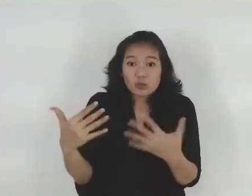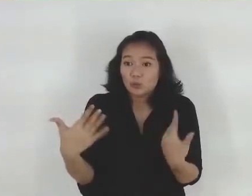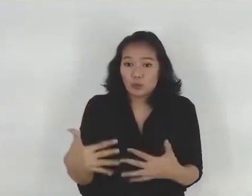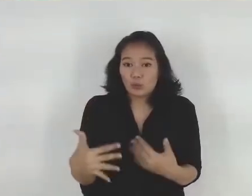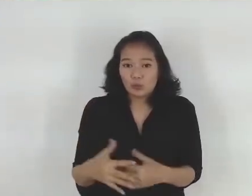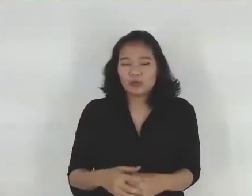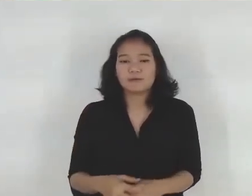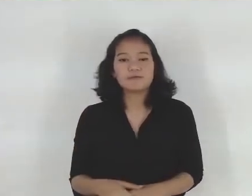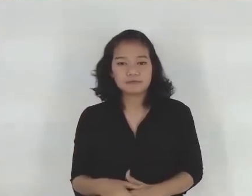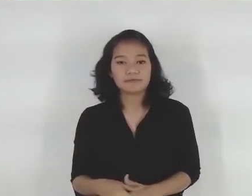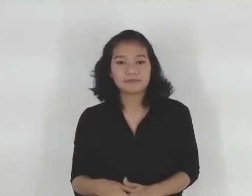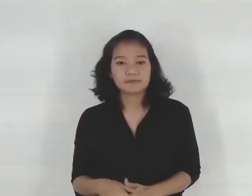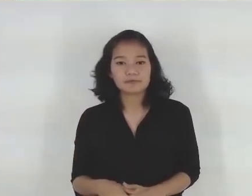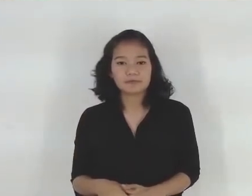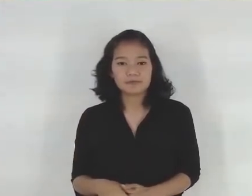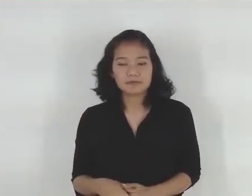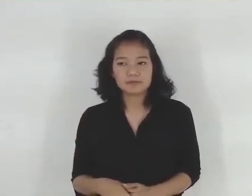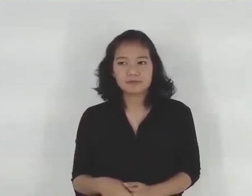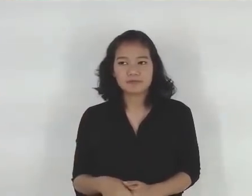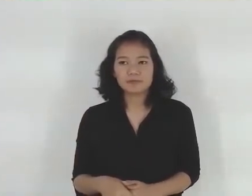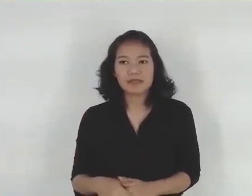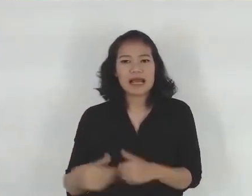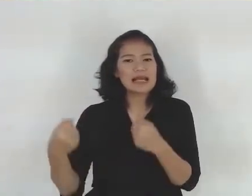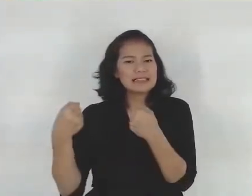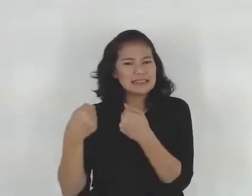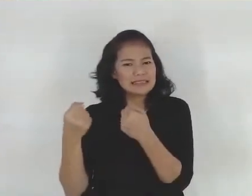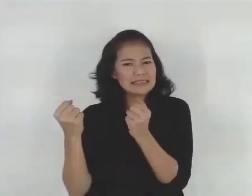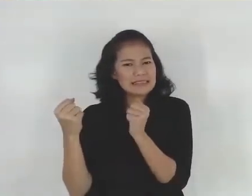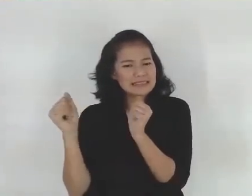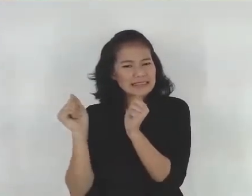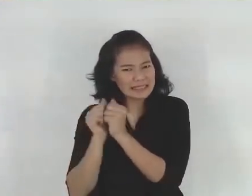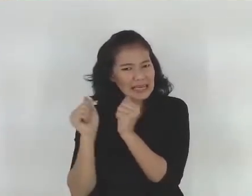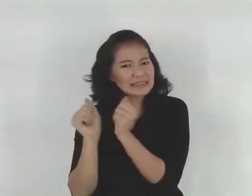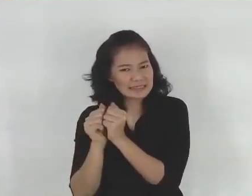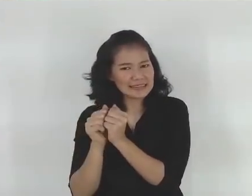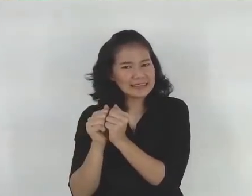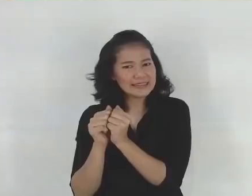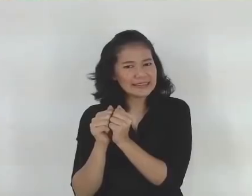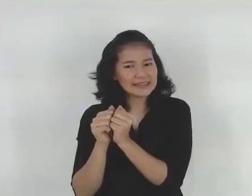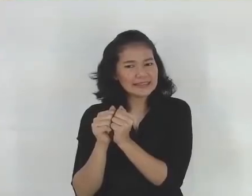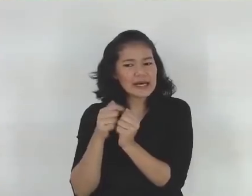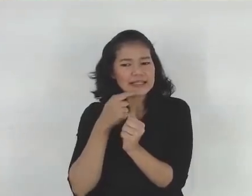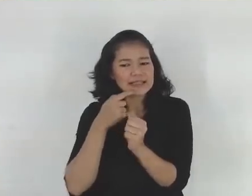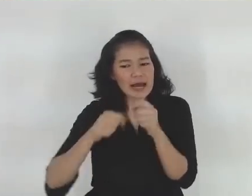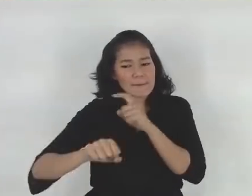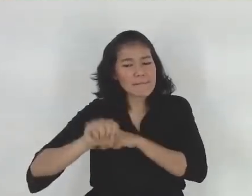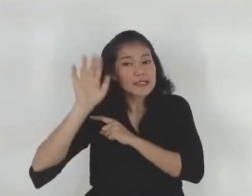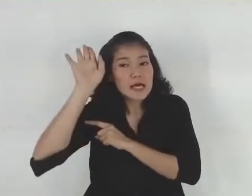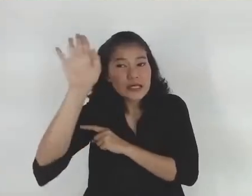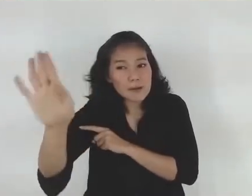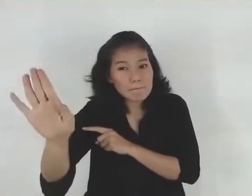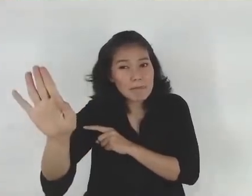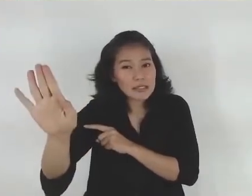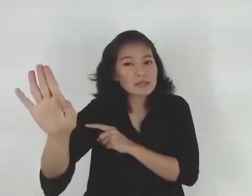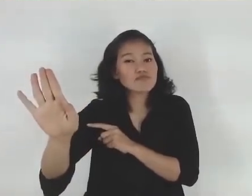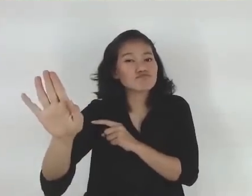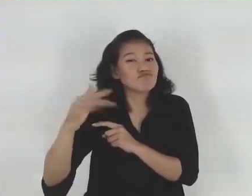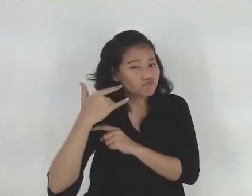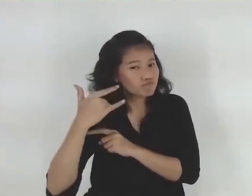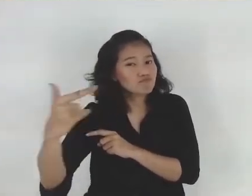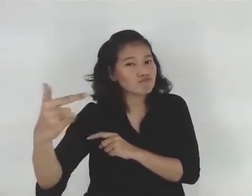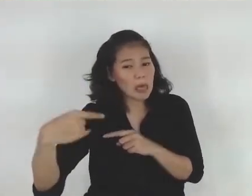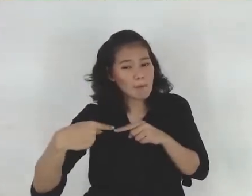mereka janji penginapan dan masa depan tak putus tak pernah tertutup